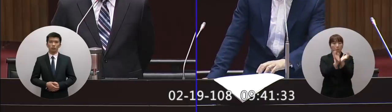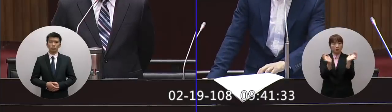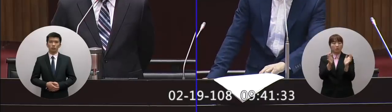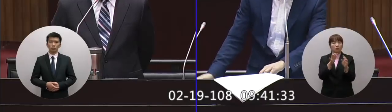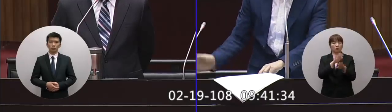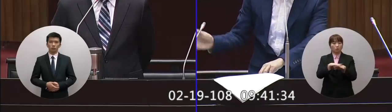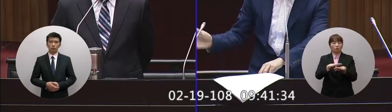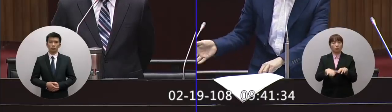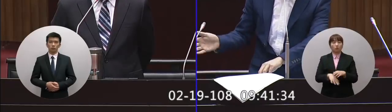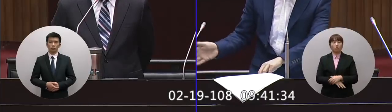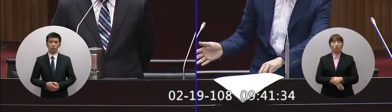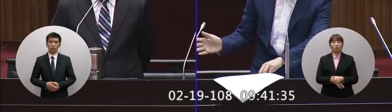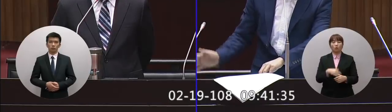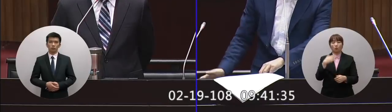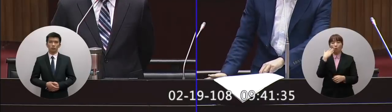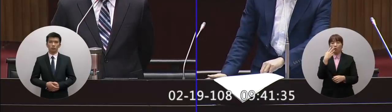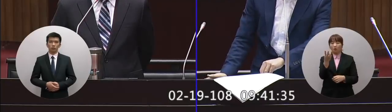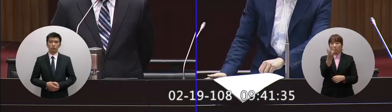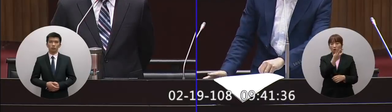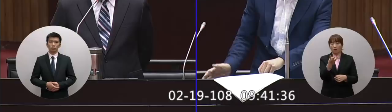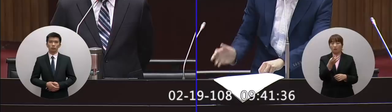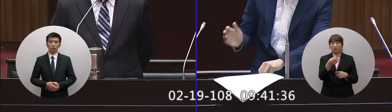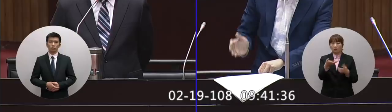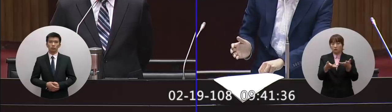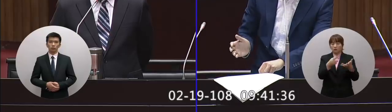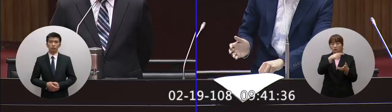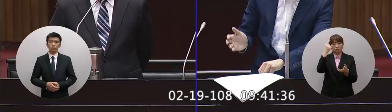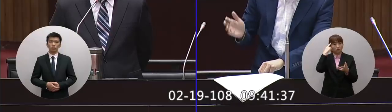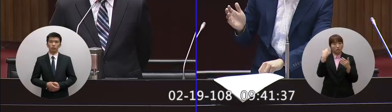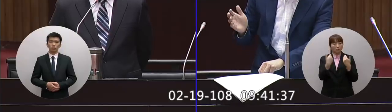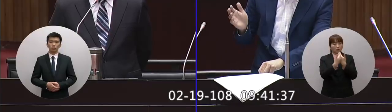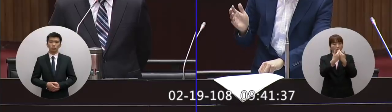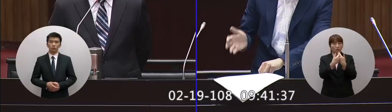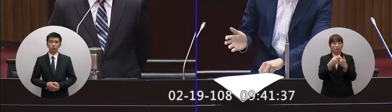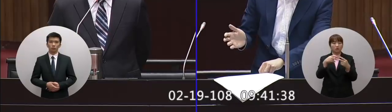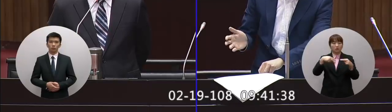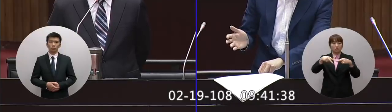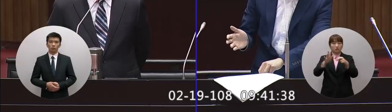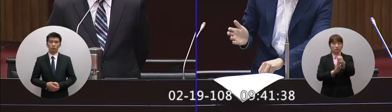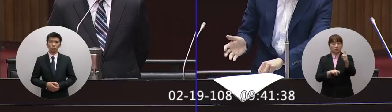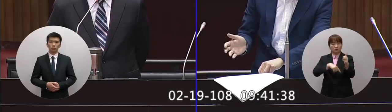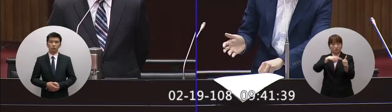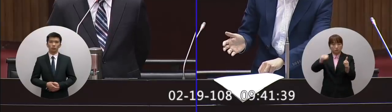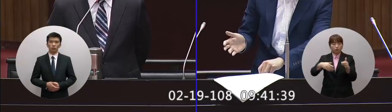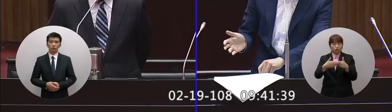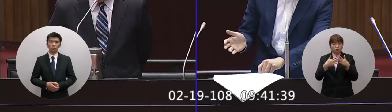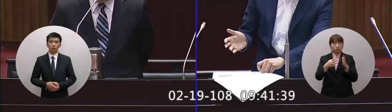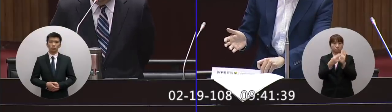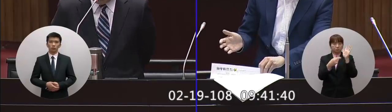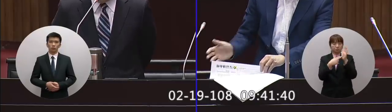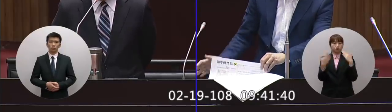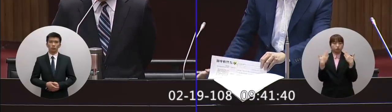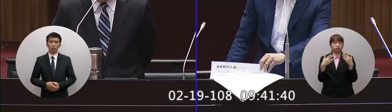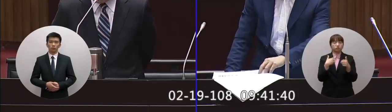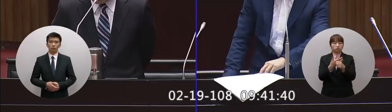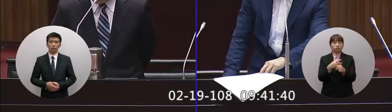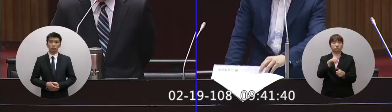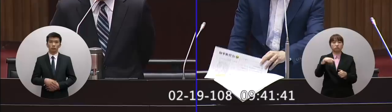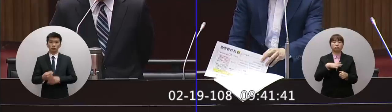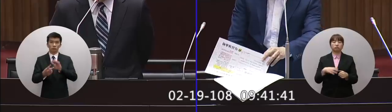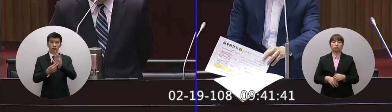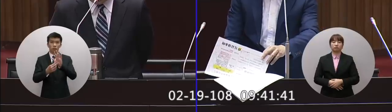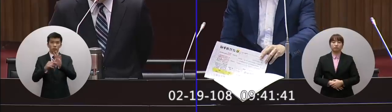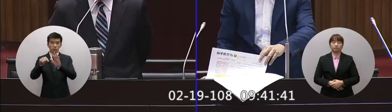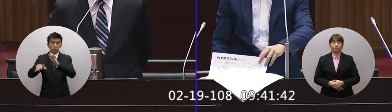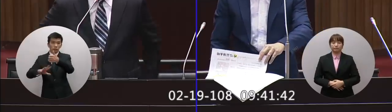我希望如果院长这三题你都是反对的，行政部门要把你们强力的说法说出来。 我很同意徐